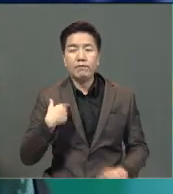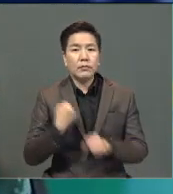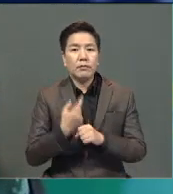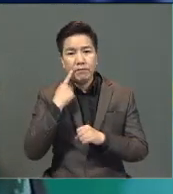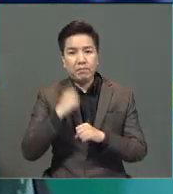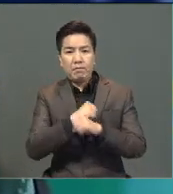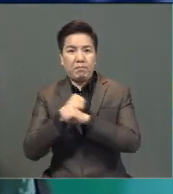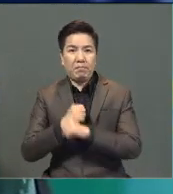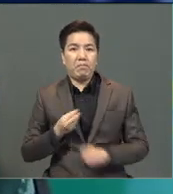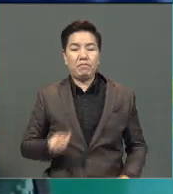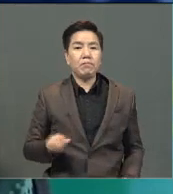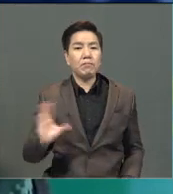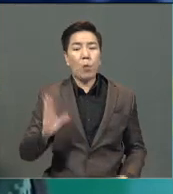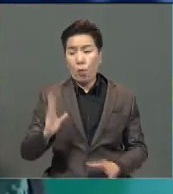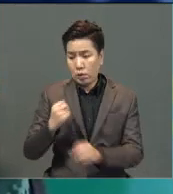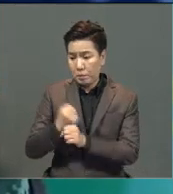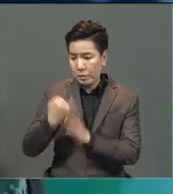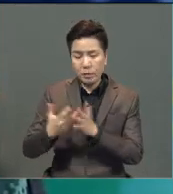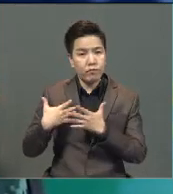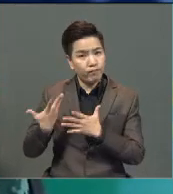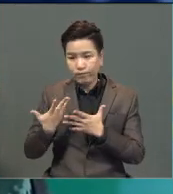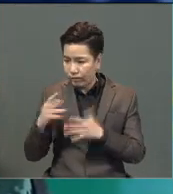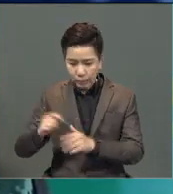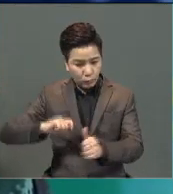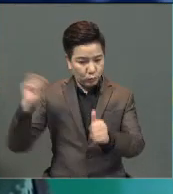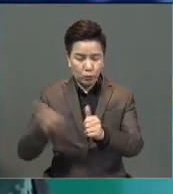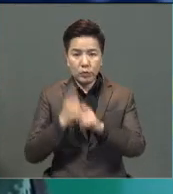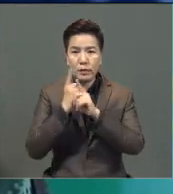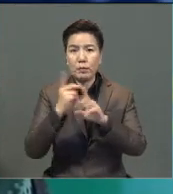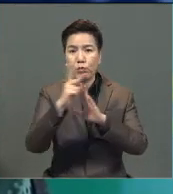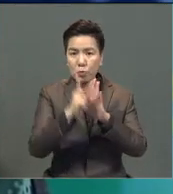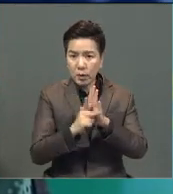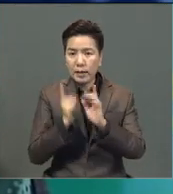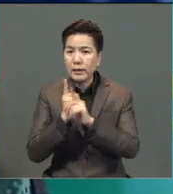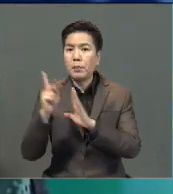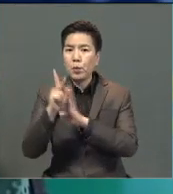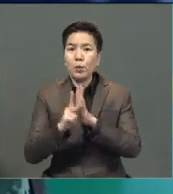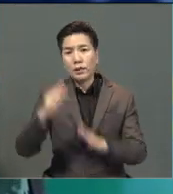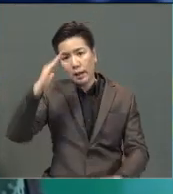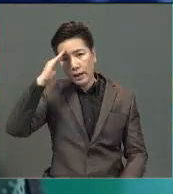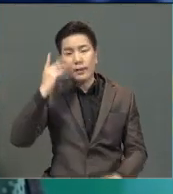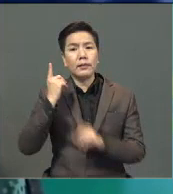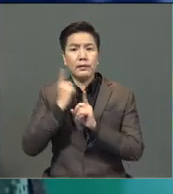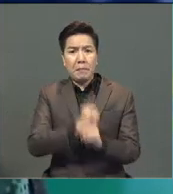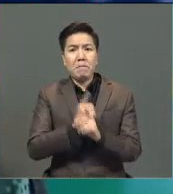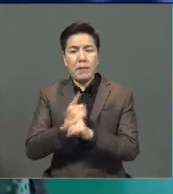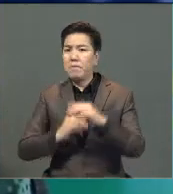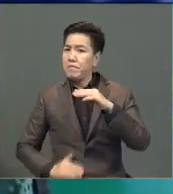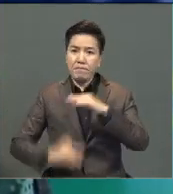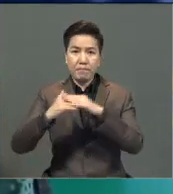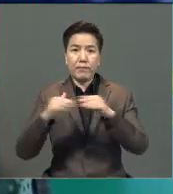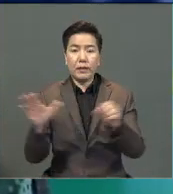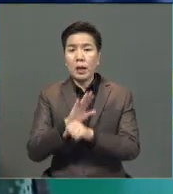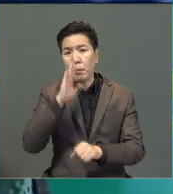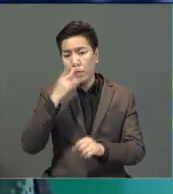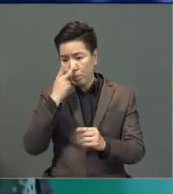ปกป้องกำลังพลที่กระทำความผิดอย่างเด็ดขาดนอกจากนี้ยังจะได้ลงโทษทางวินัยขั้นสูงสุดและถ้าห